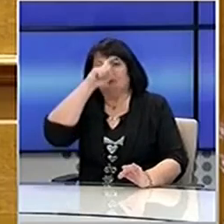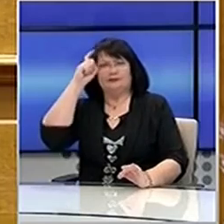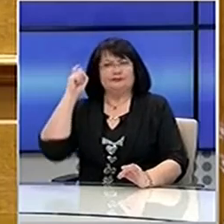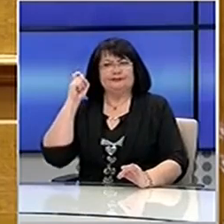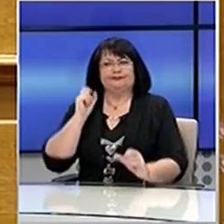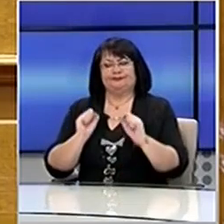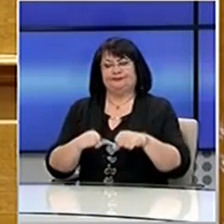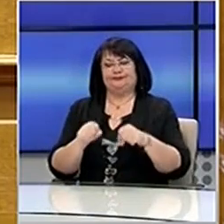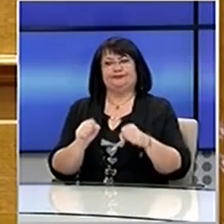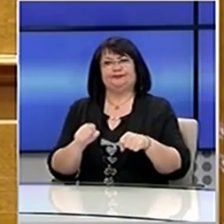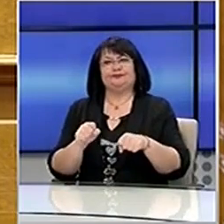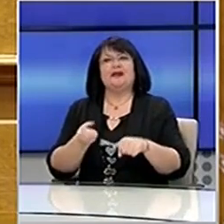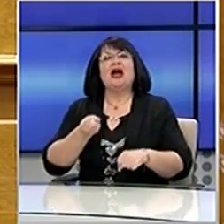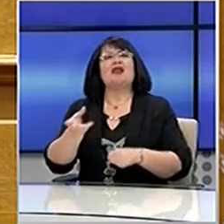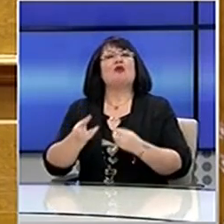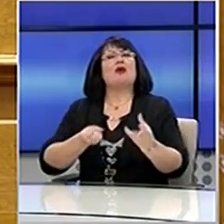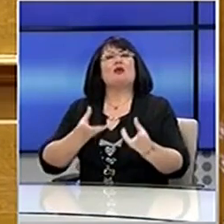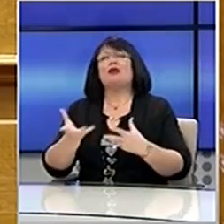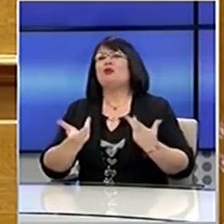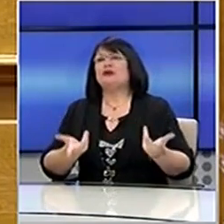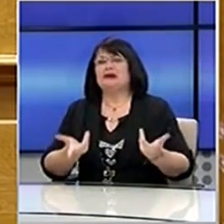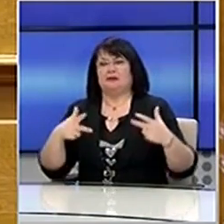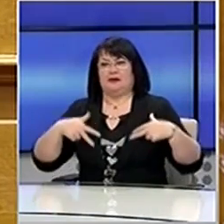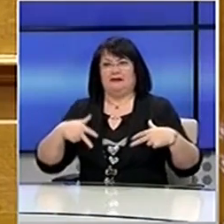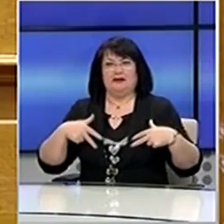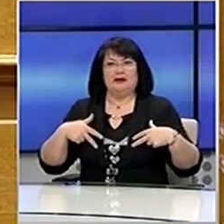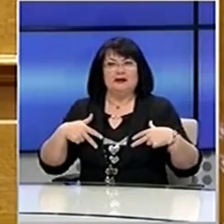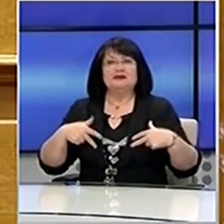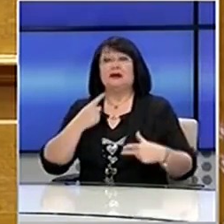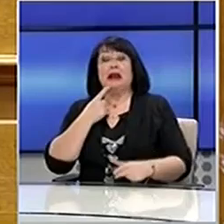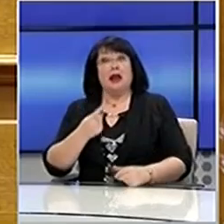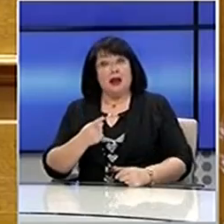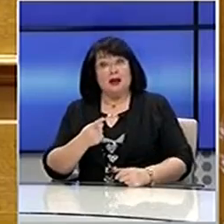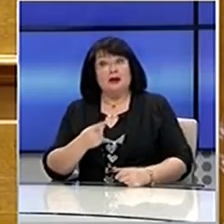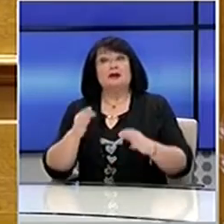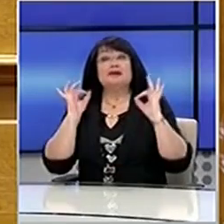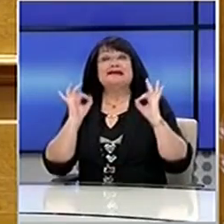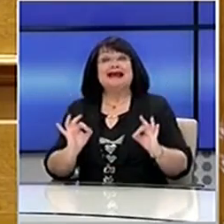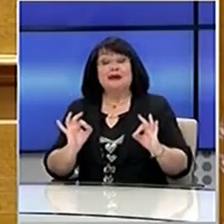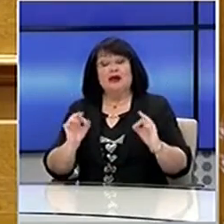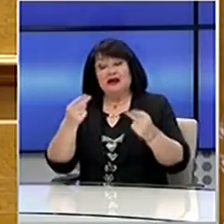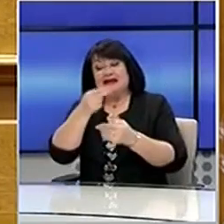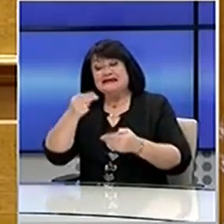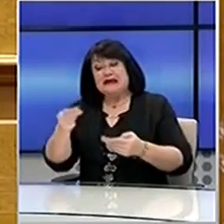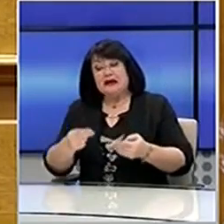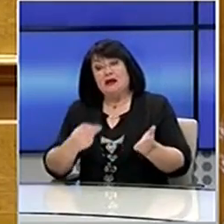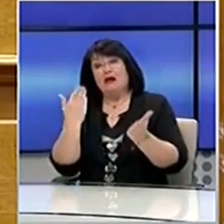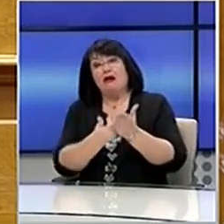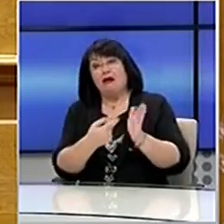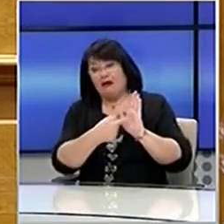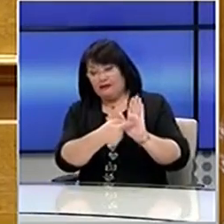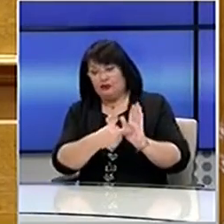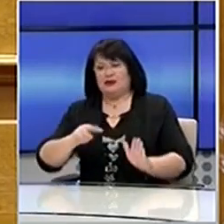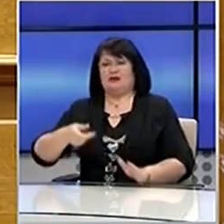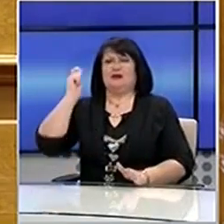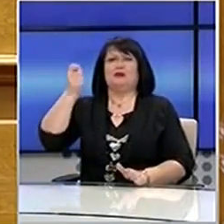να συμφωνήσουμε στους αριθμούς. Η κυβέρνηση δίνει συγκεκριμένα στοιχεία, Η